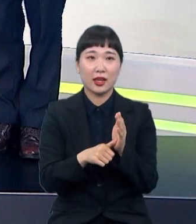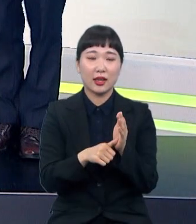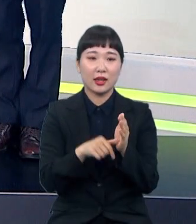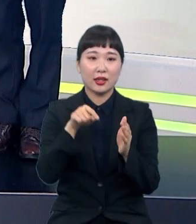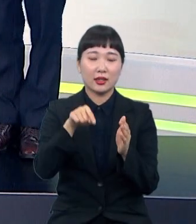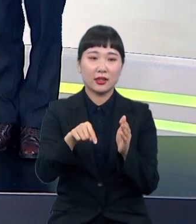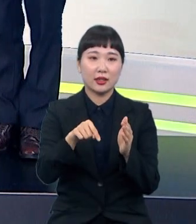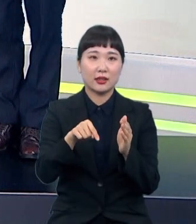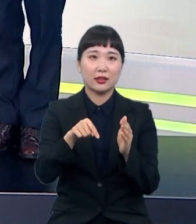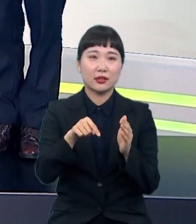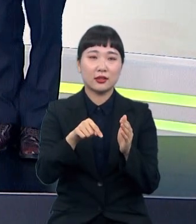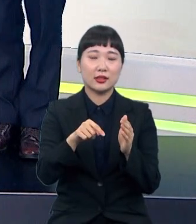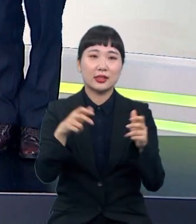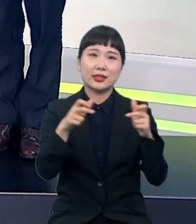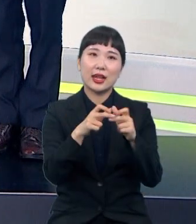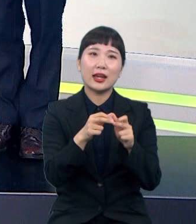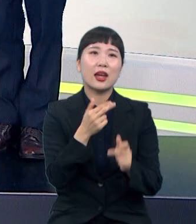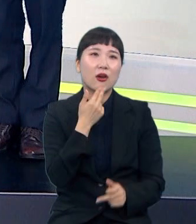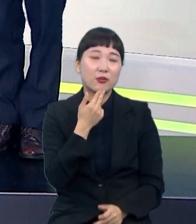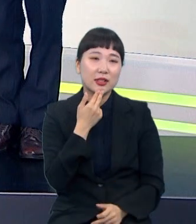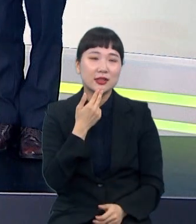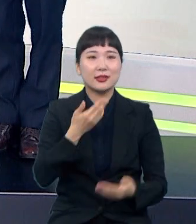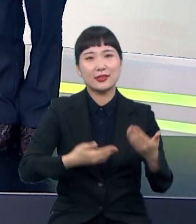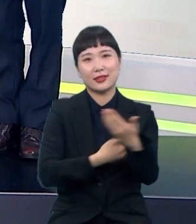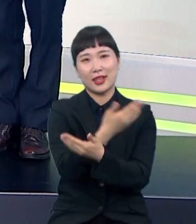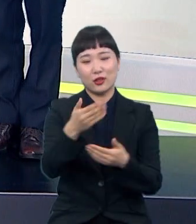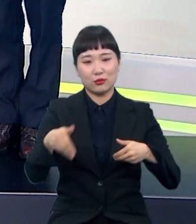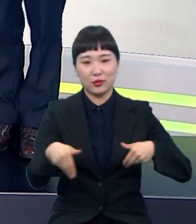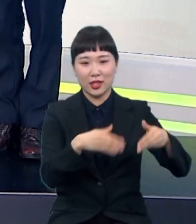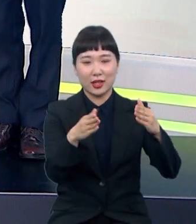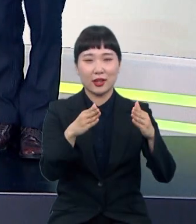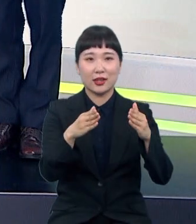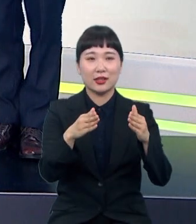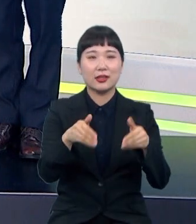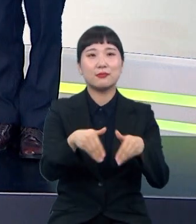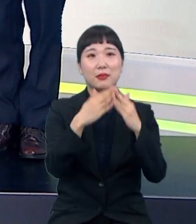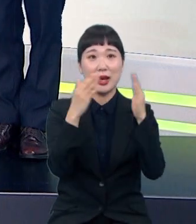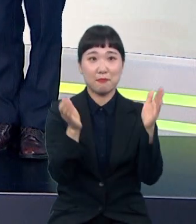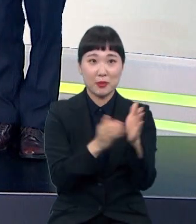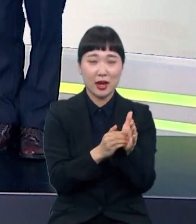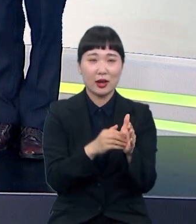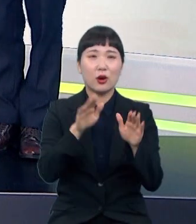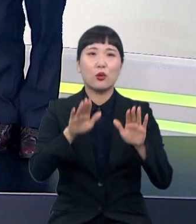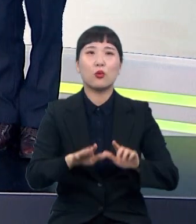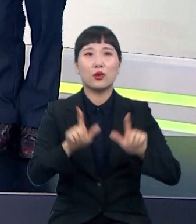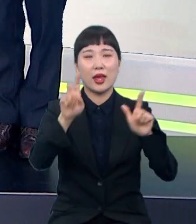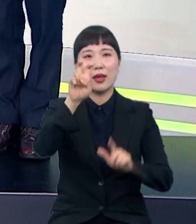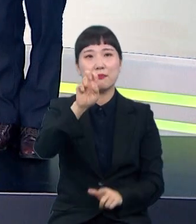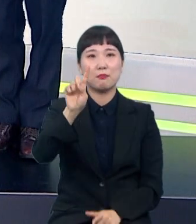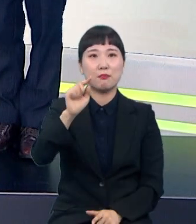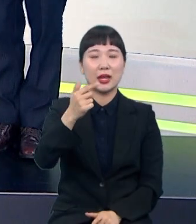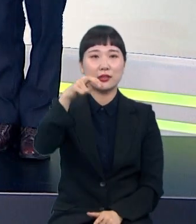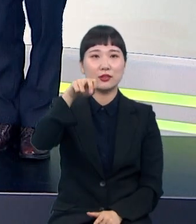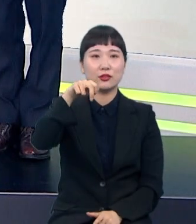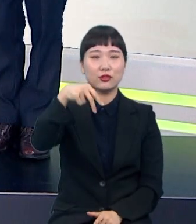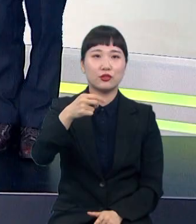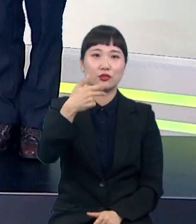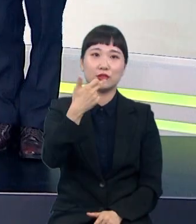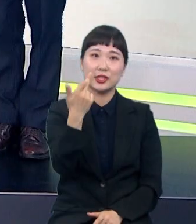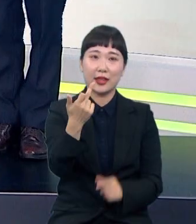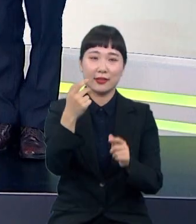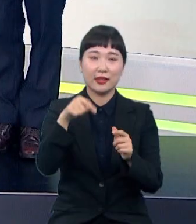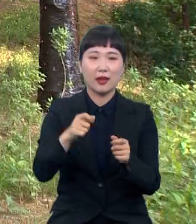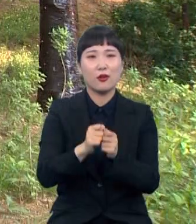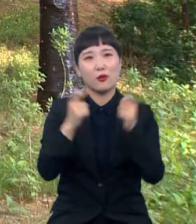없앤 일명 무장애 나눔길을 설치했는데 올해 만수산 둘레길에 확대 설치됩니다. 김지영 기자가